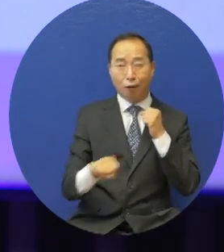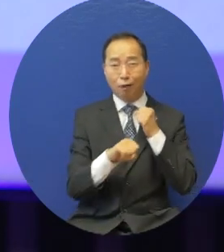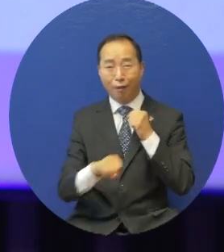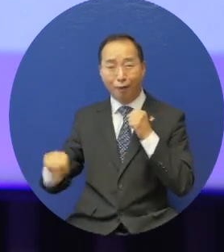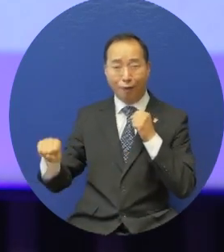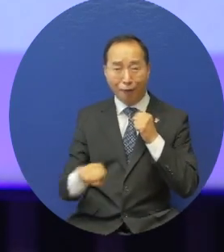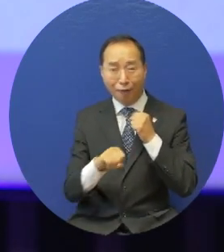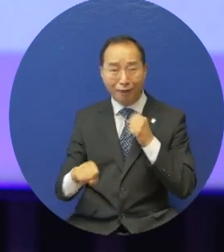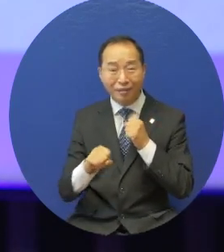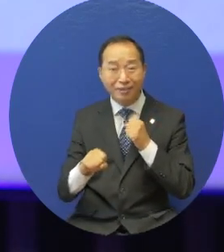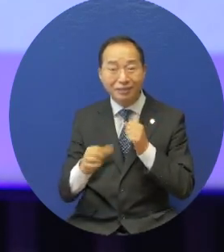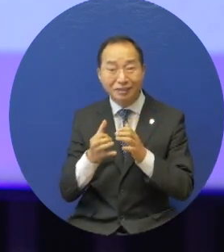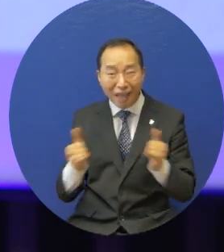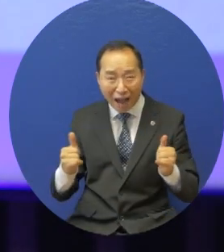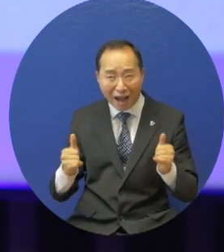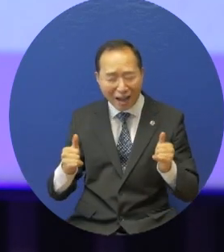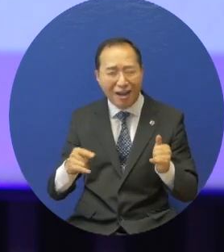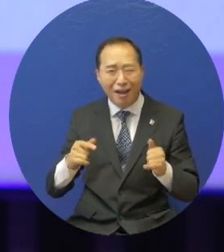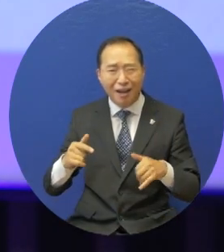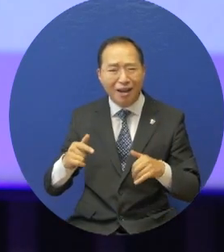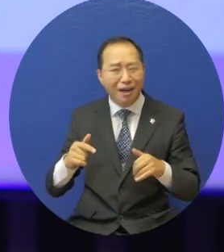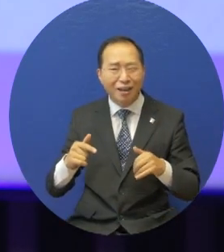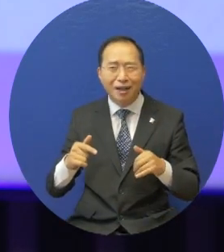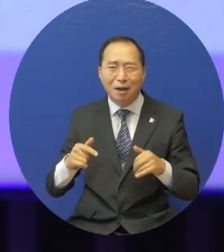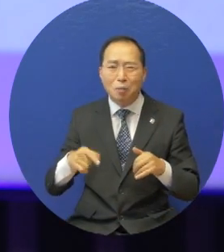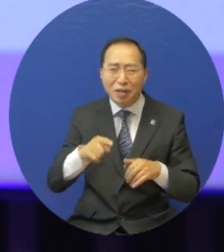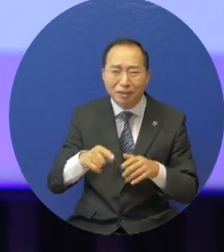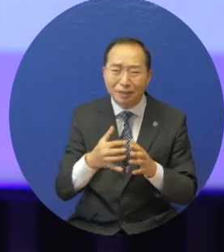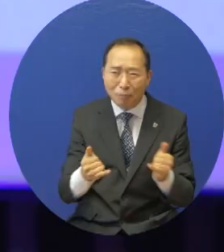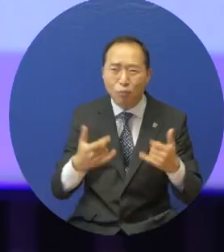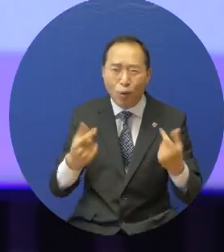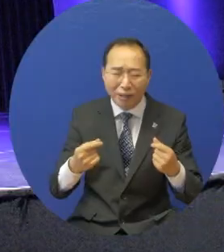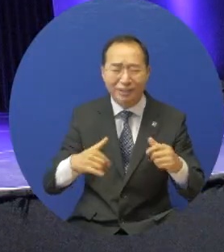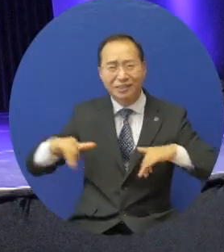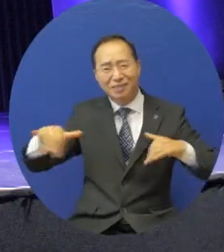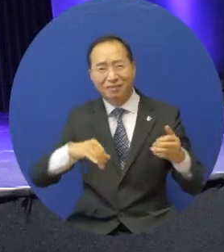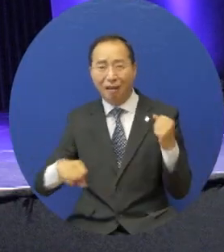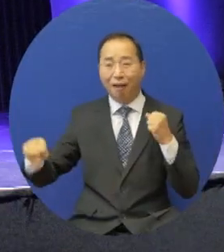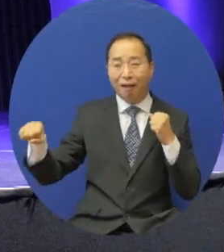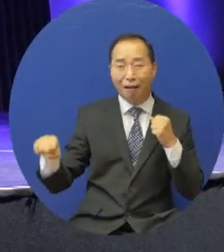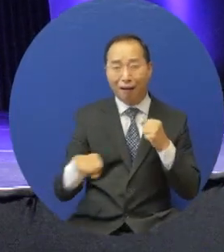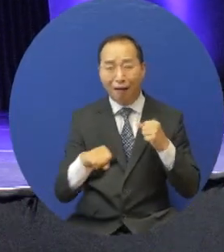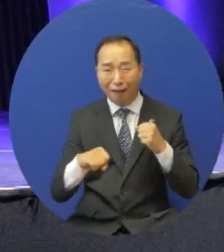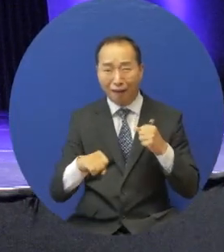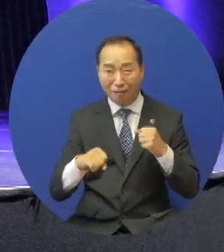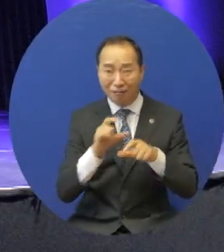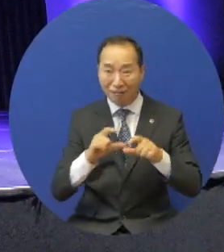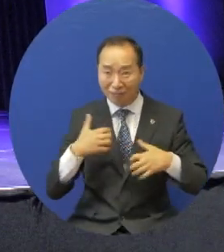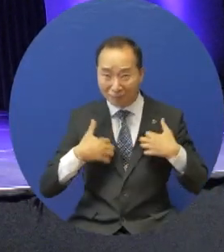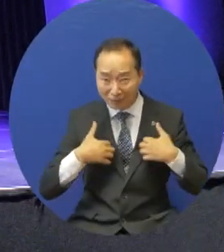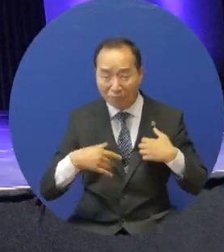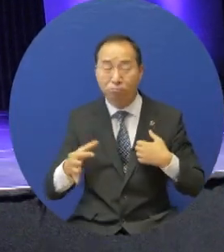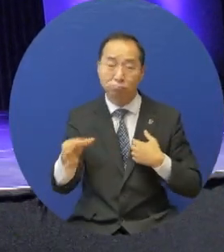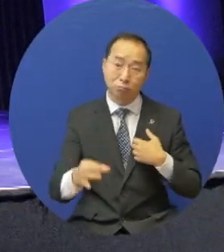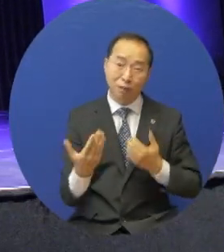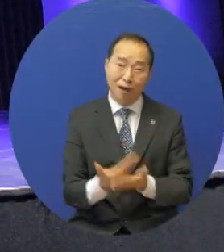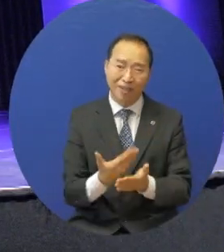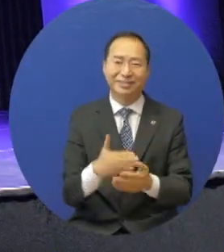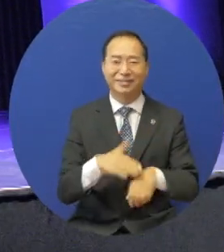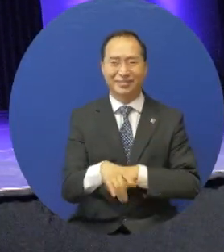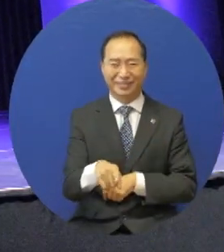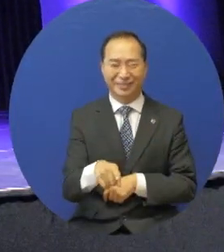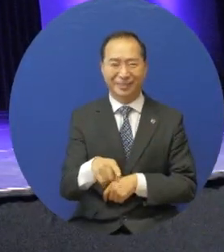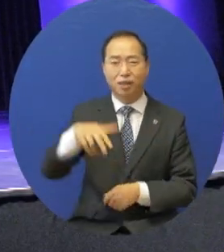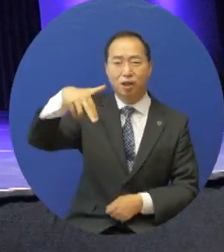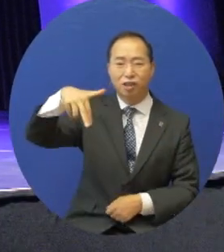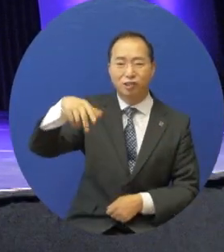가객들이 버스킹을 할 때도 동일한 구조로 이제 수입을 이제 만들었죠. 그런 아주 대표적인 전기수인데요. 근데